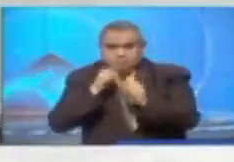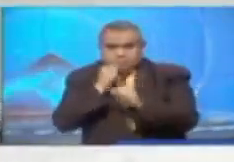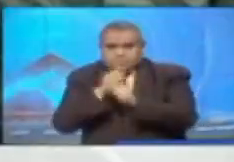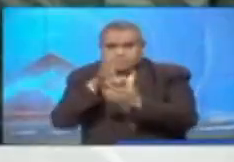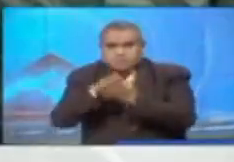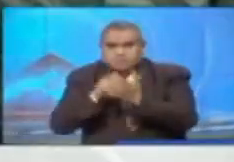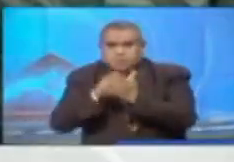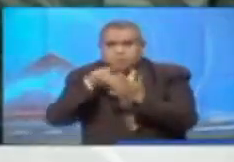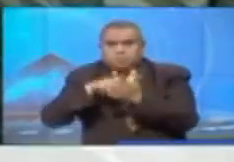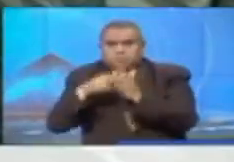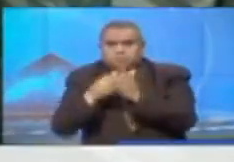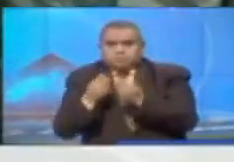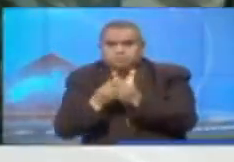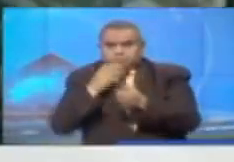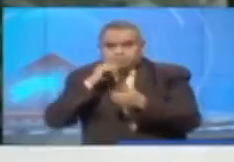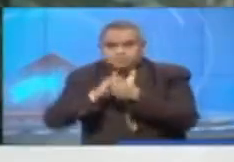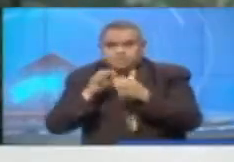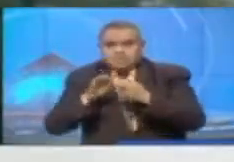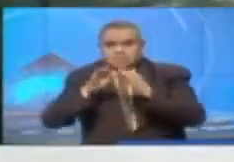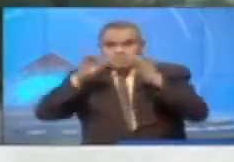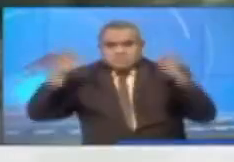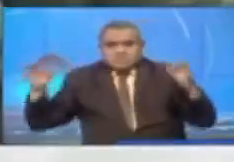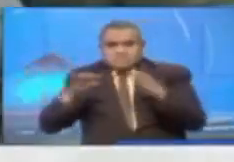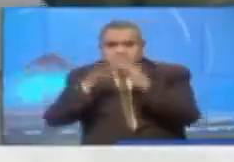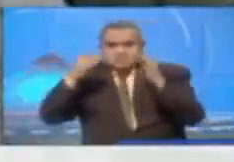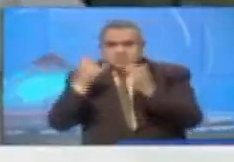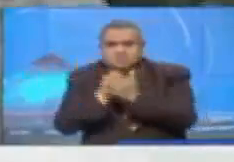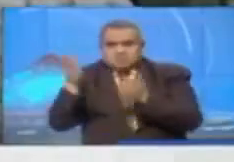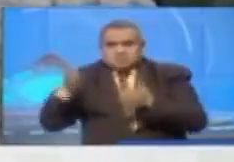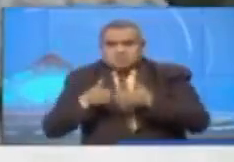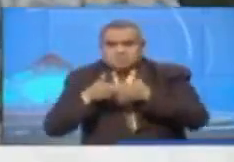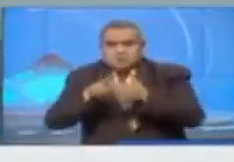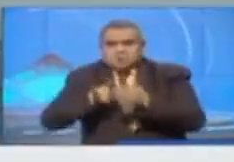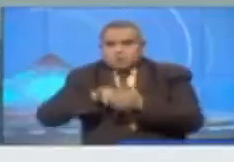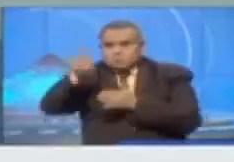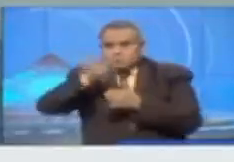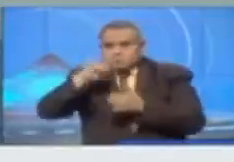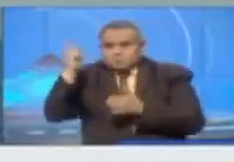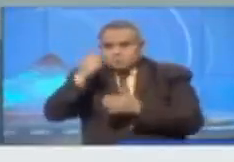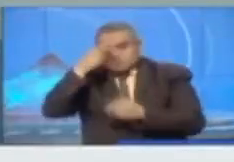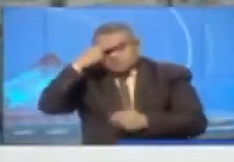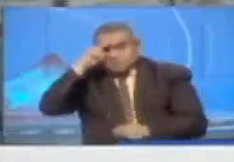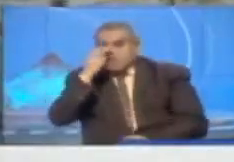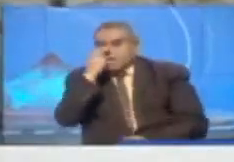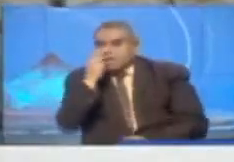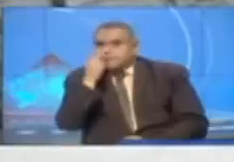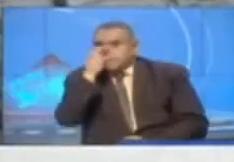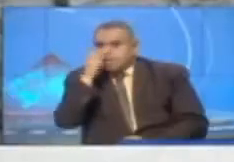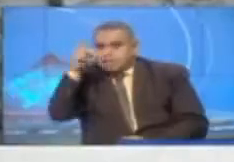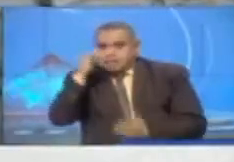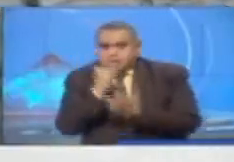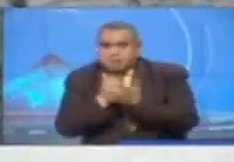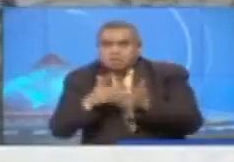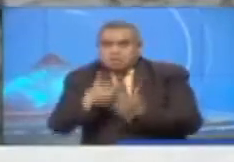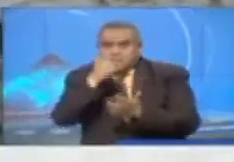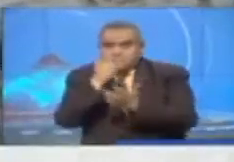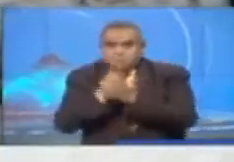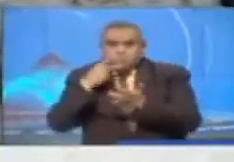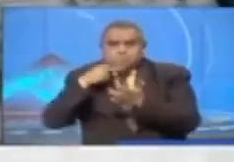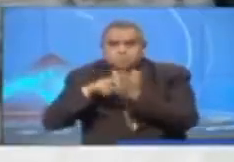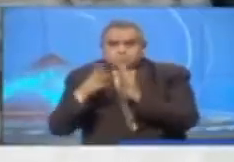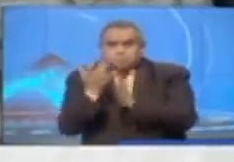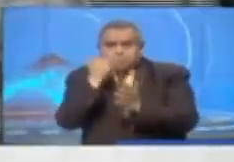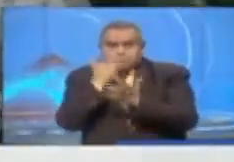الرئيسية بتقديم عرض تفصيلي على متن حاملة المروحيات جمال عبد الناصر، تضمن عرض الأنشطة